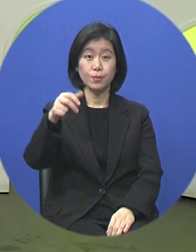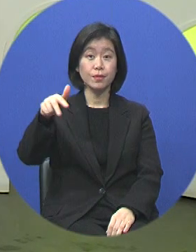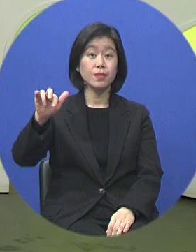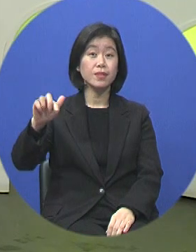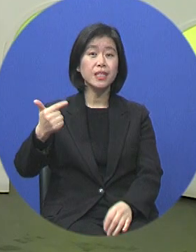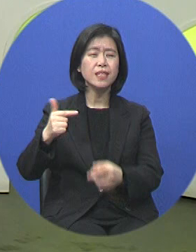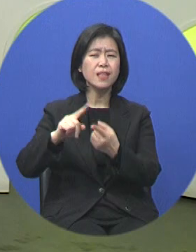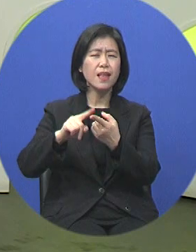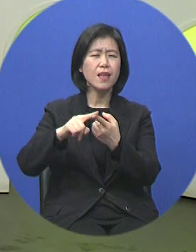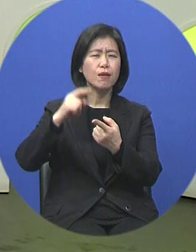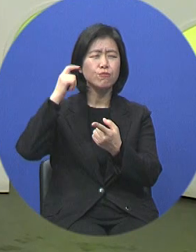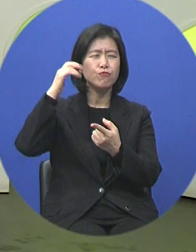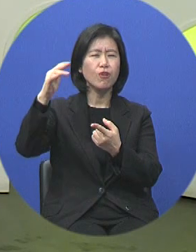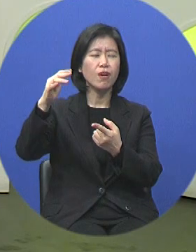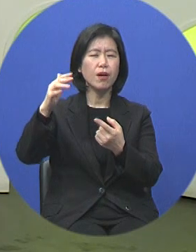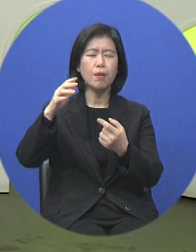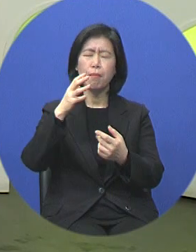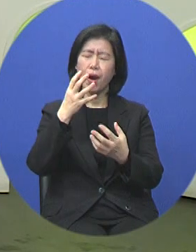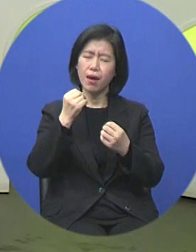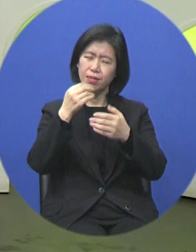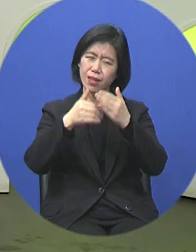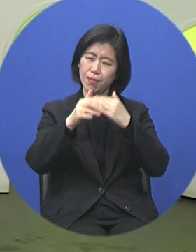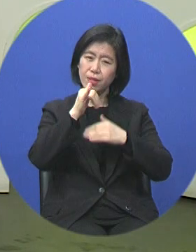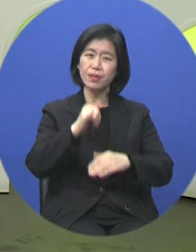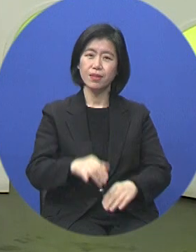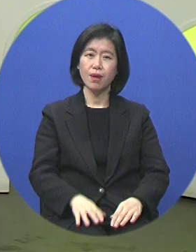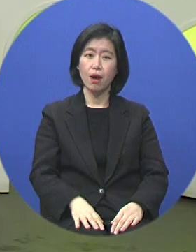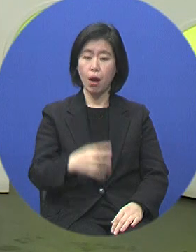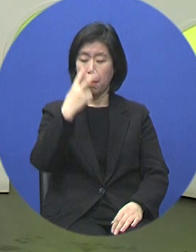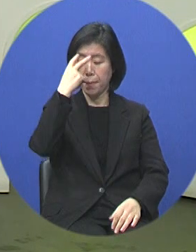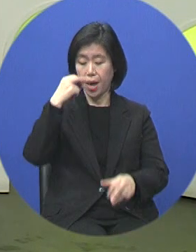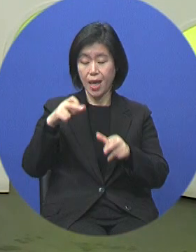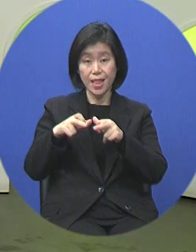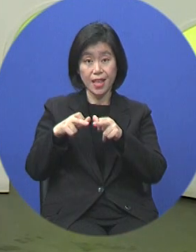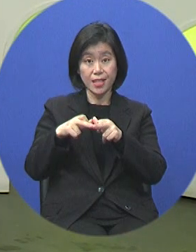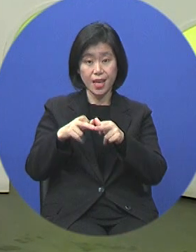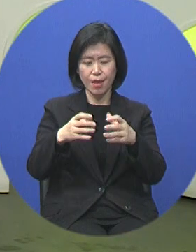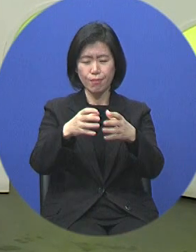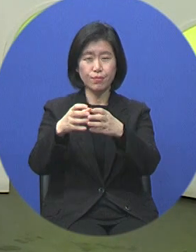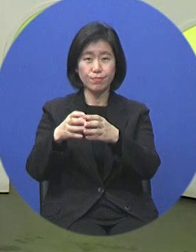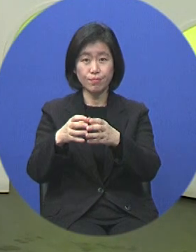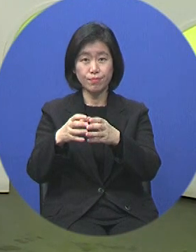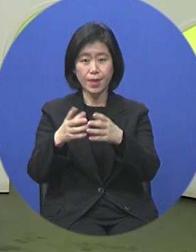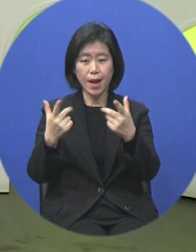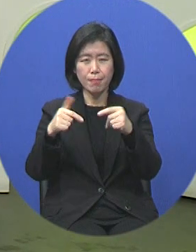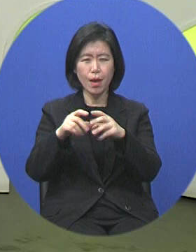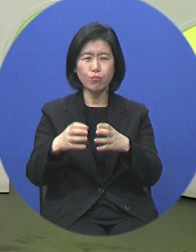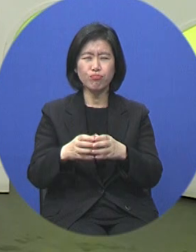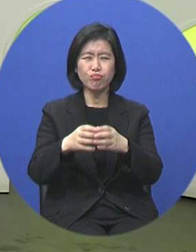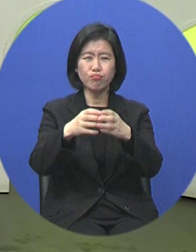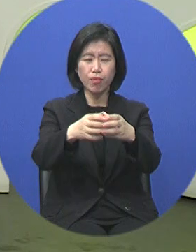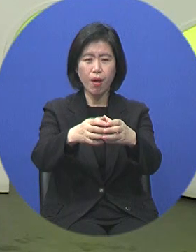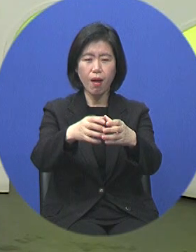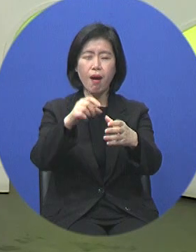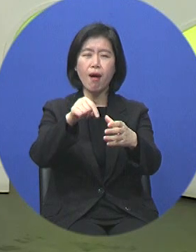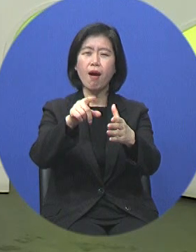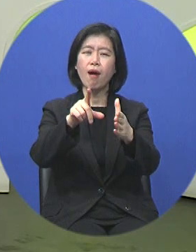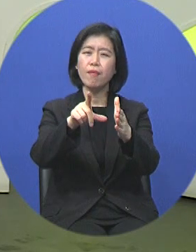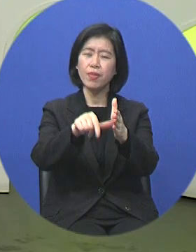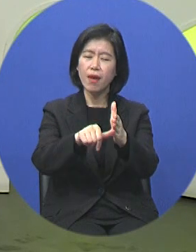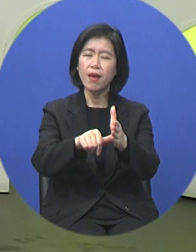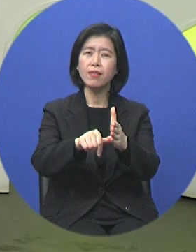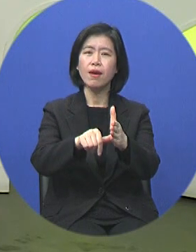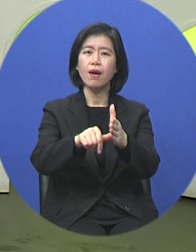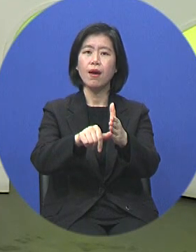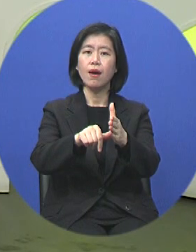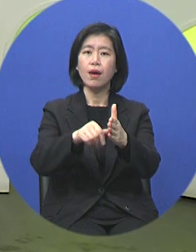추억이 많이 시각장애인들하고 5개 단체 가서 너무너무 행복했어요. 그때가 첫